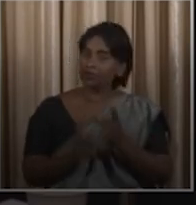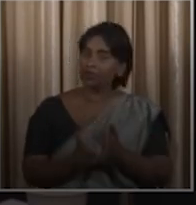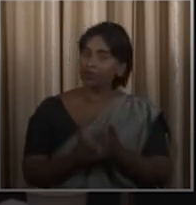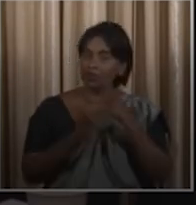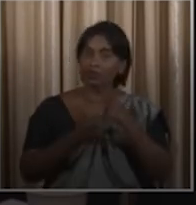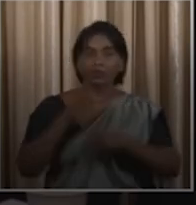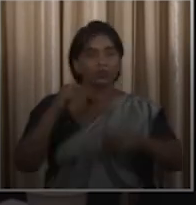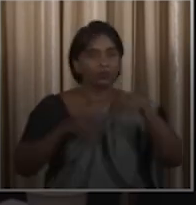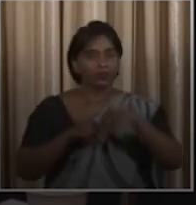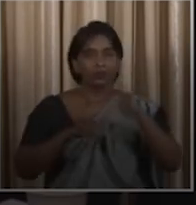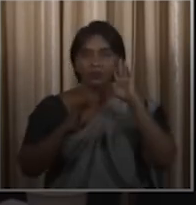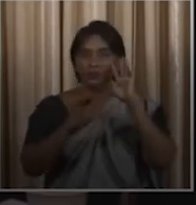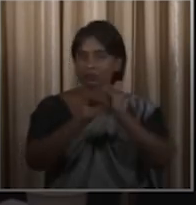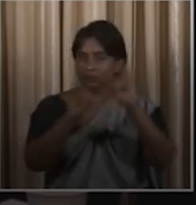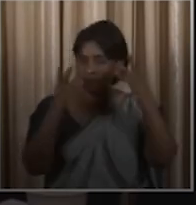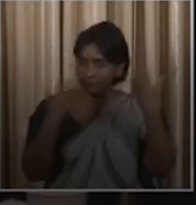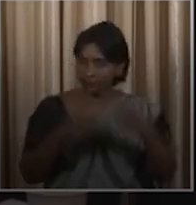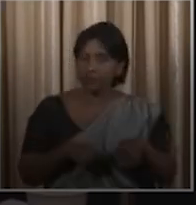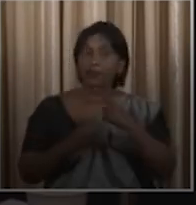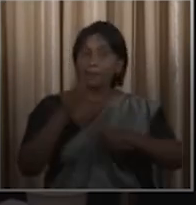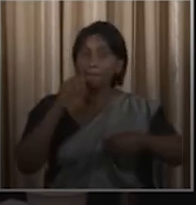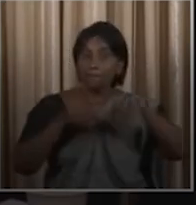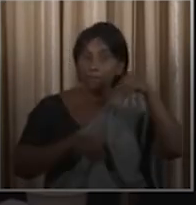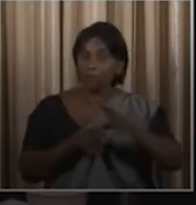tibena metiwarnata adala wenna paridi